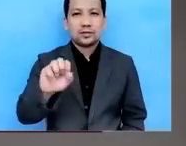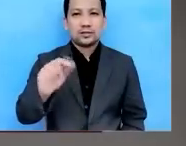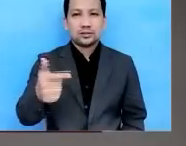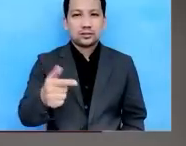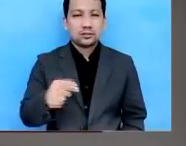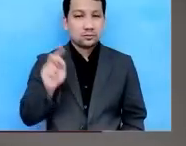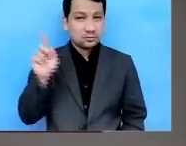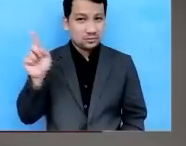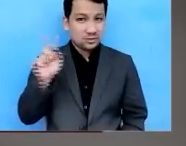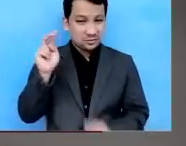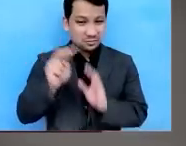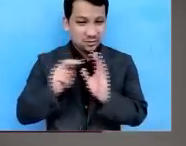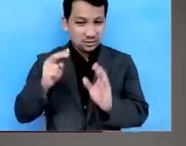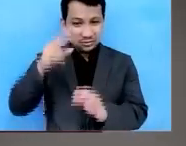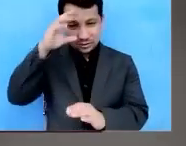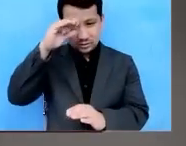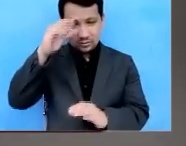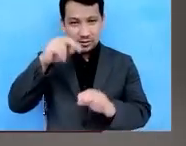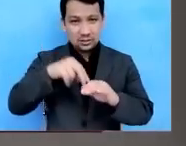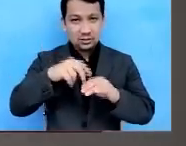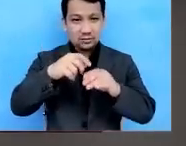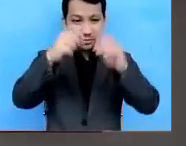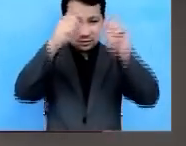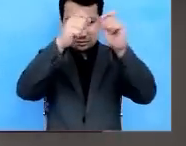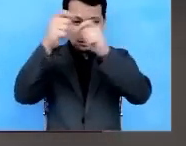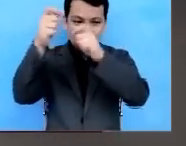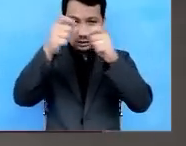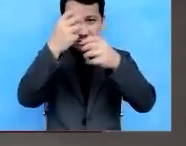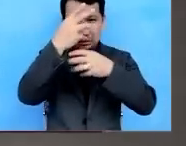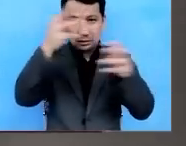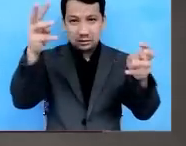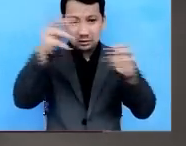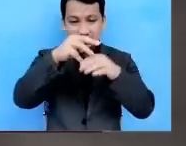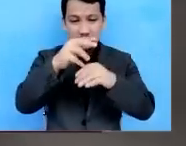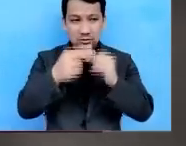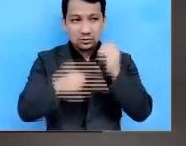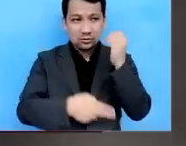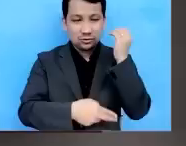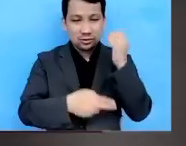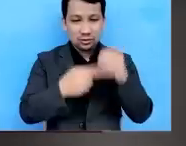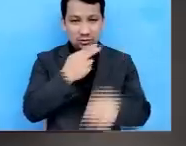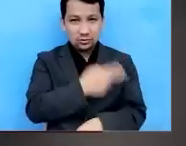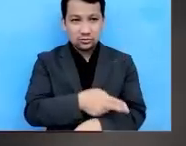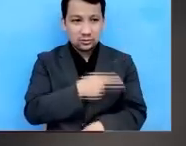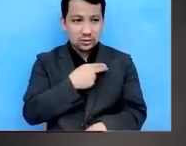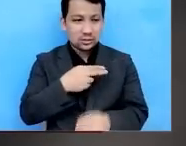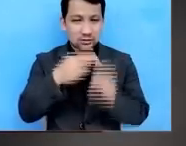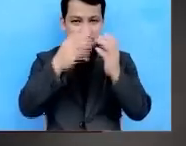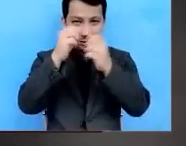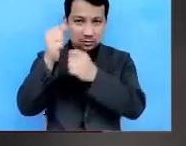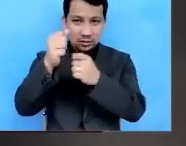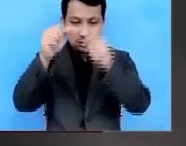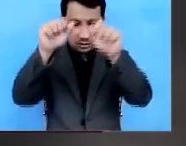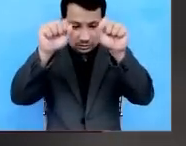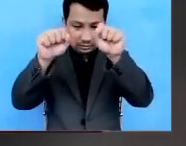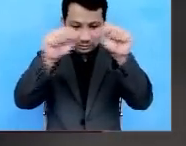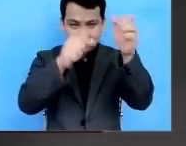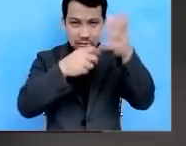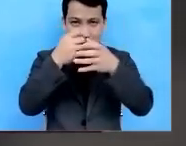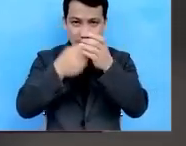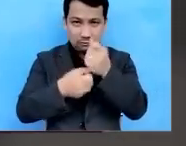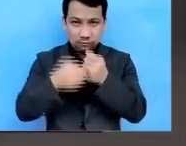isang lalaking nakalambitin sa bintana ng ospital. Nakakapit siya sa kobrekama na ginawang tali at